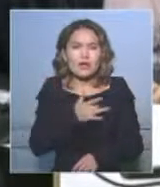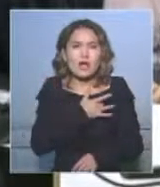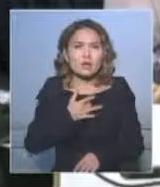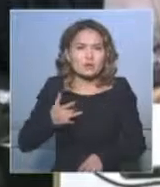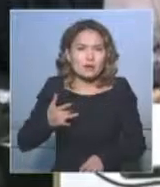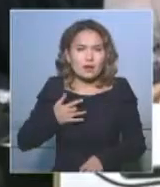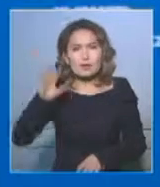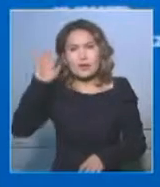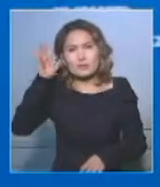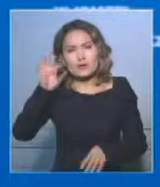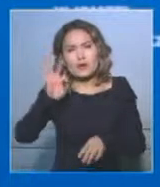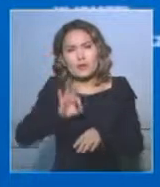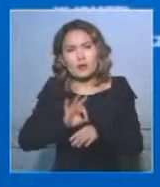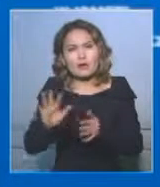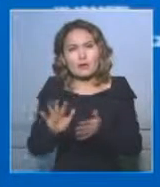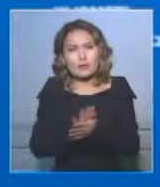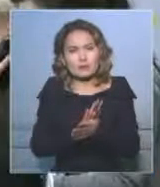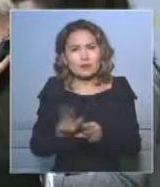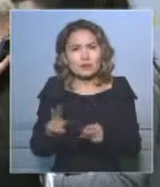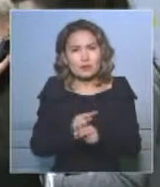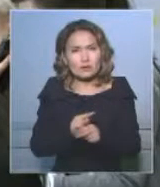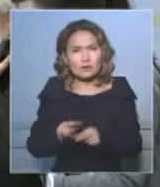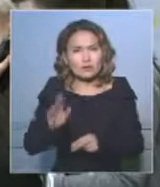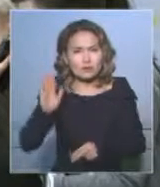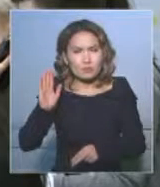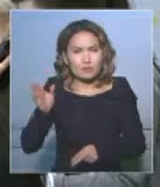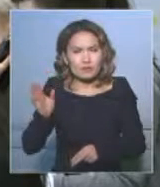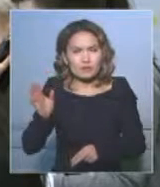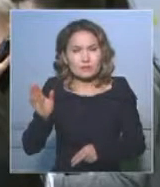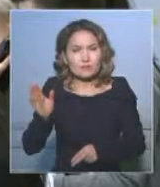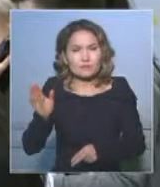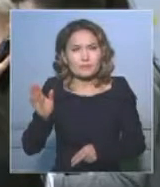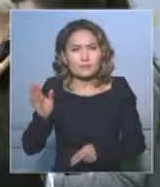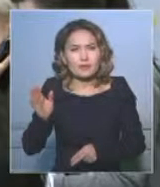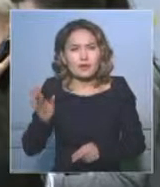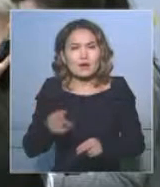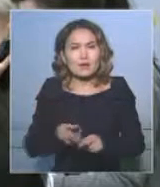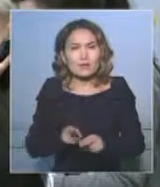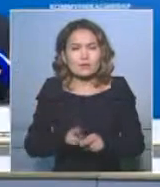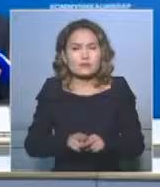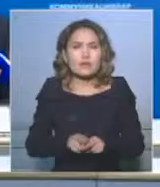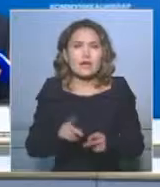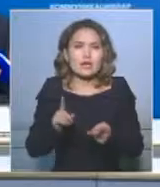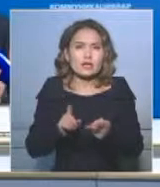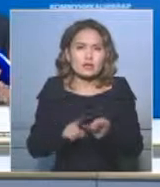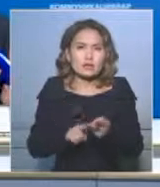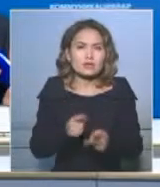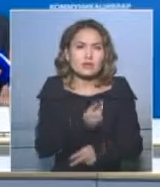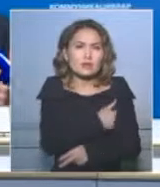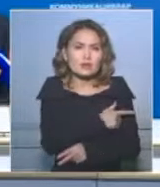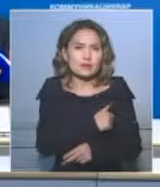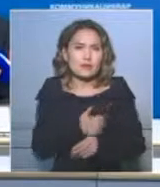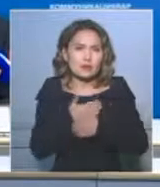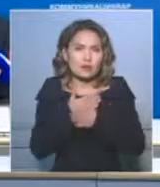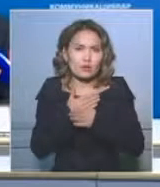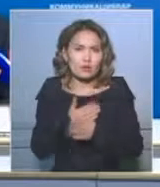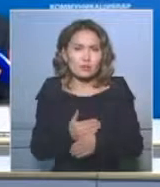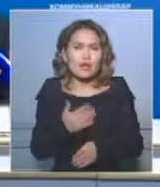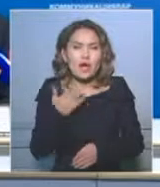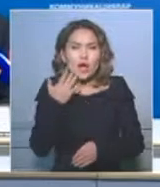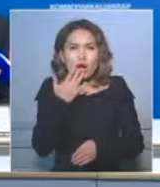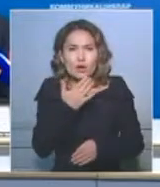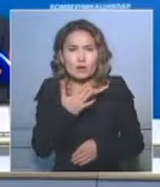психиатрия. Екінші, алғашқы медициналық көмек дейміз, стационарға беріліп отқан медициналық көмек ұлттық медициналық